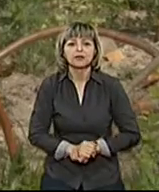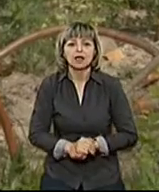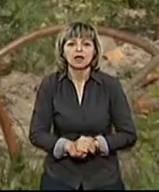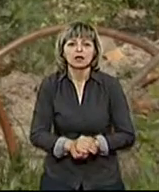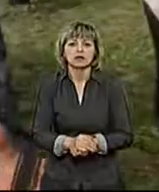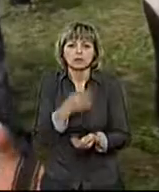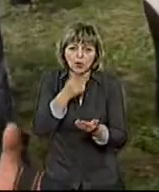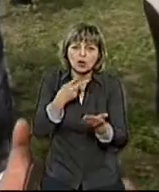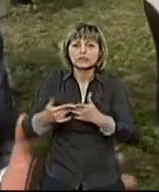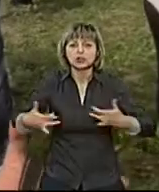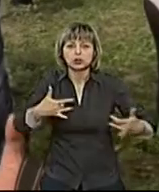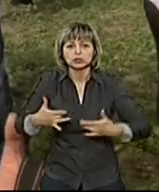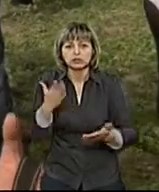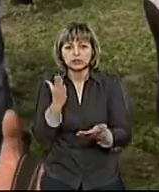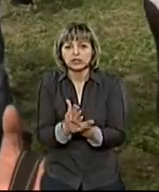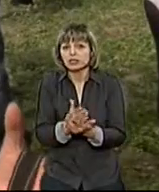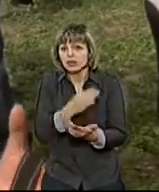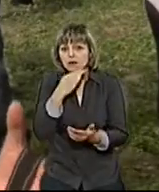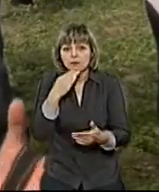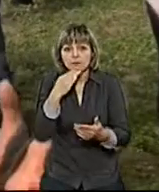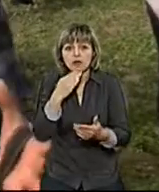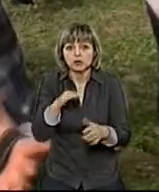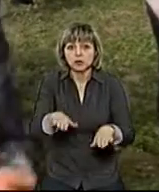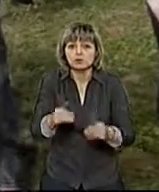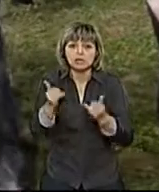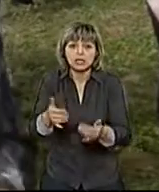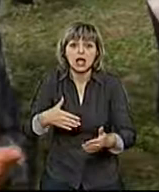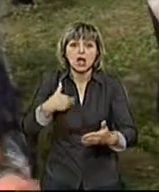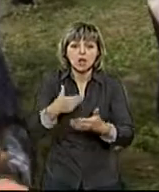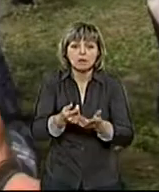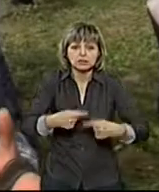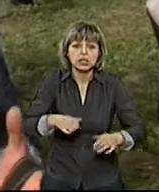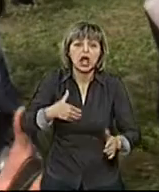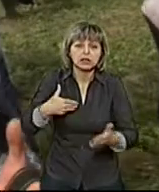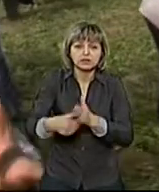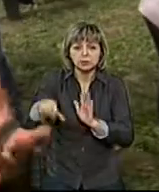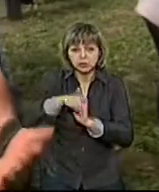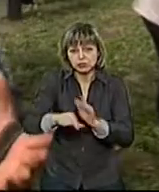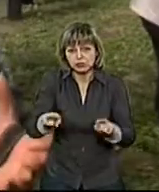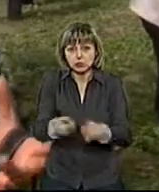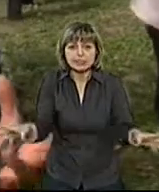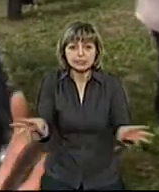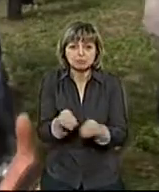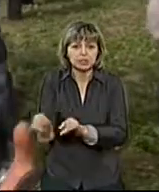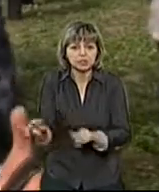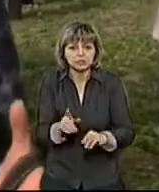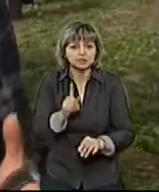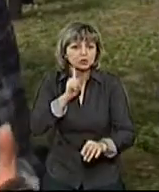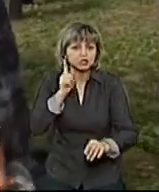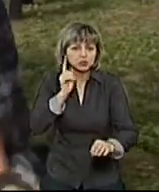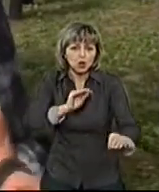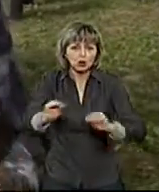якийсь концерт. Є стільки багато в місті громадських організацій, тому долучаємося до такої спільної акції